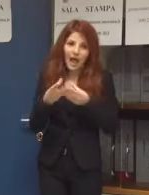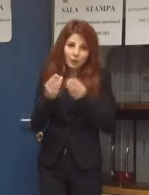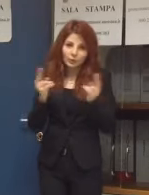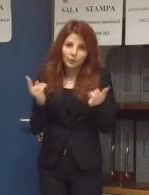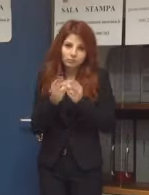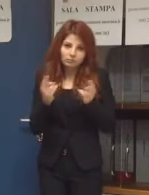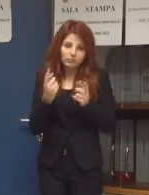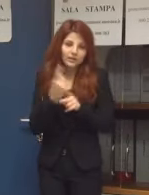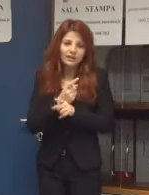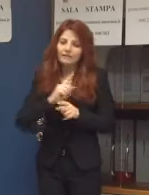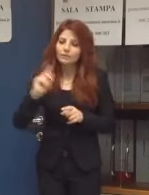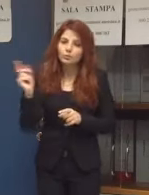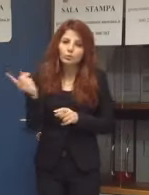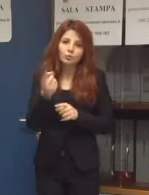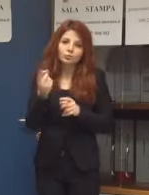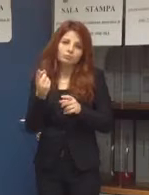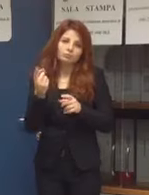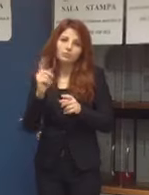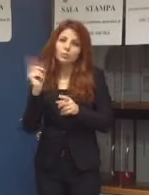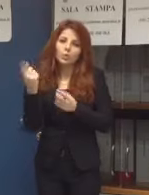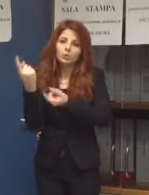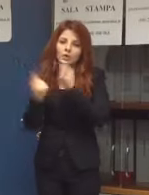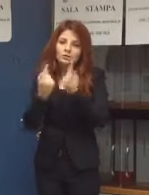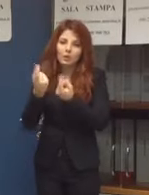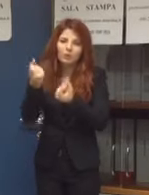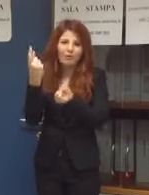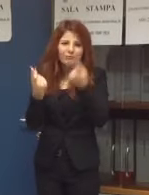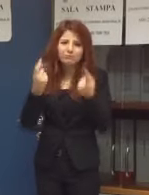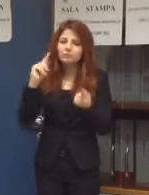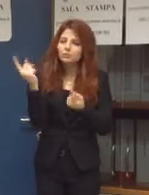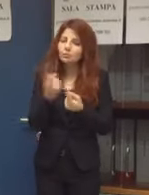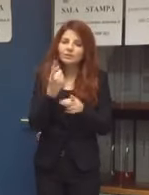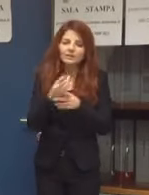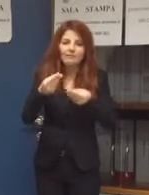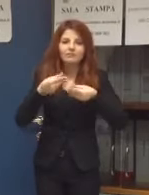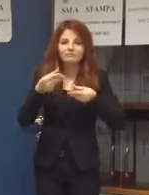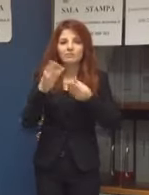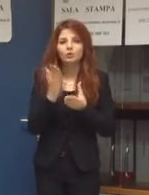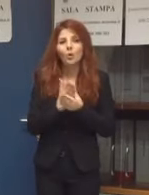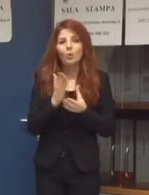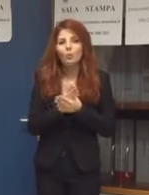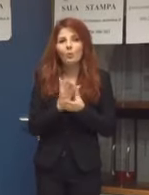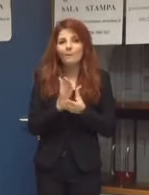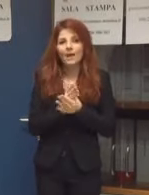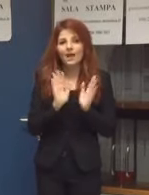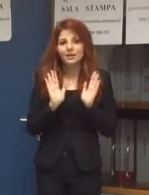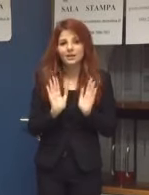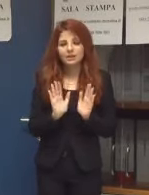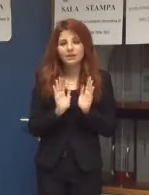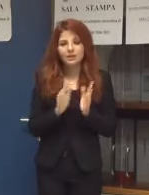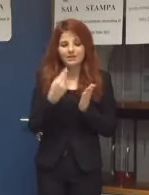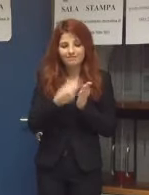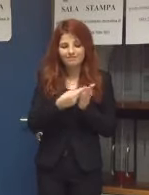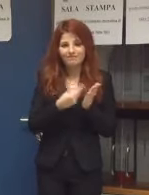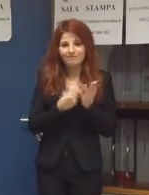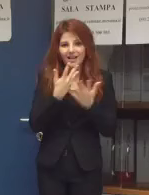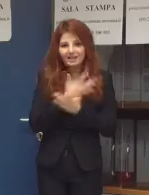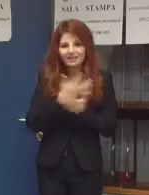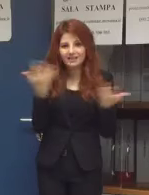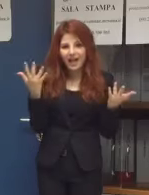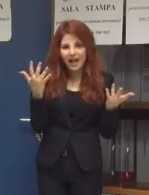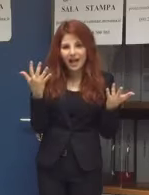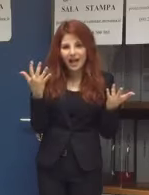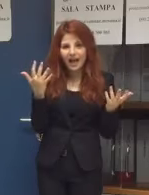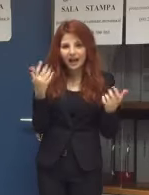risolvere tutte le situazioni che ti posso dire sono tante, sono variegate e rispondiamo continuamente al telefono, anche